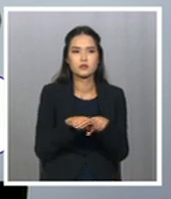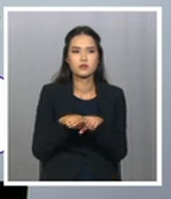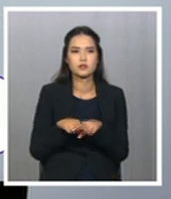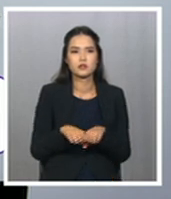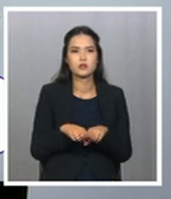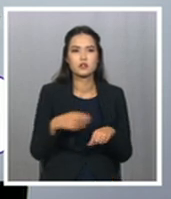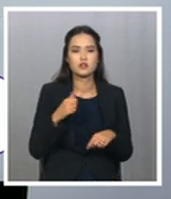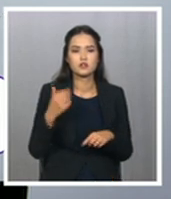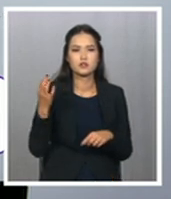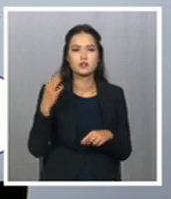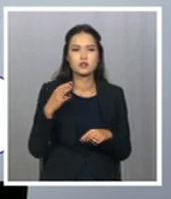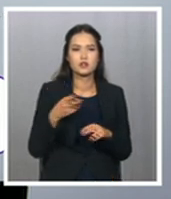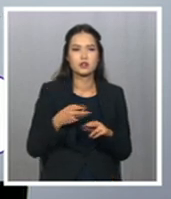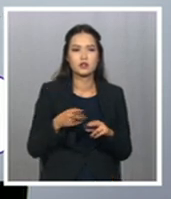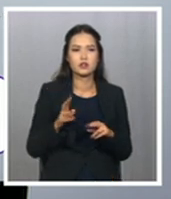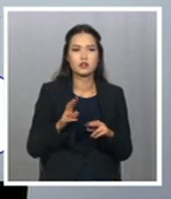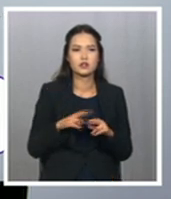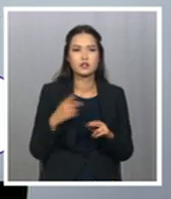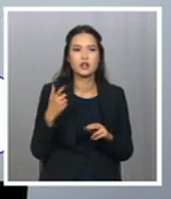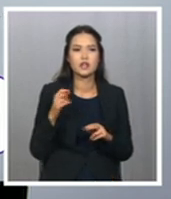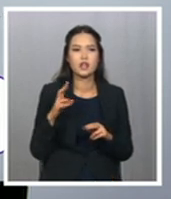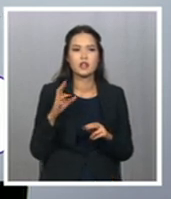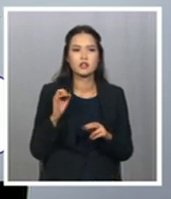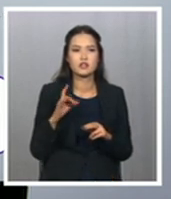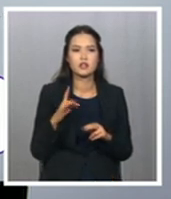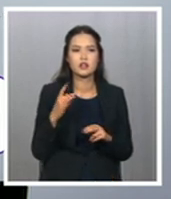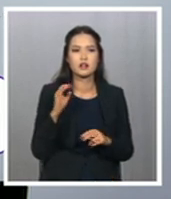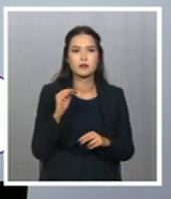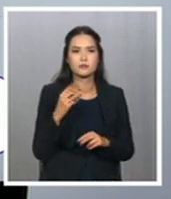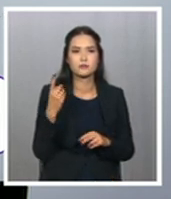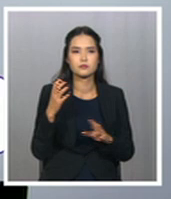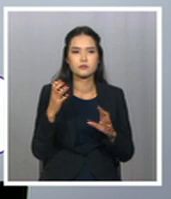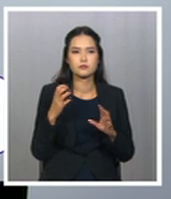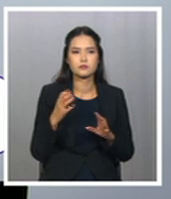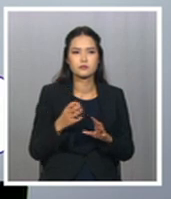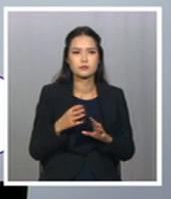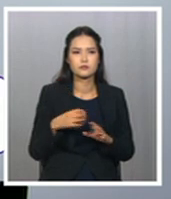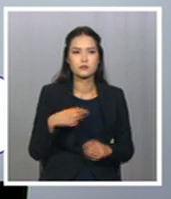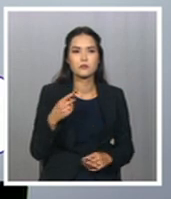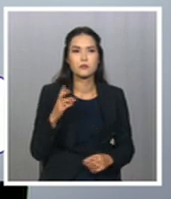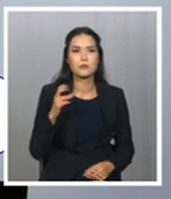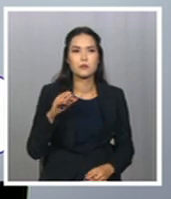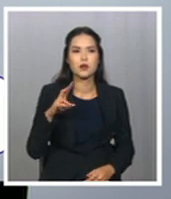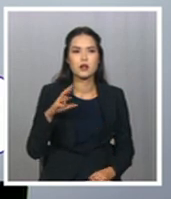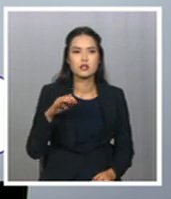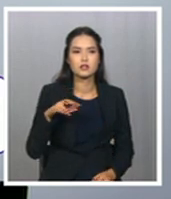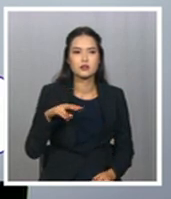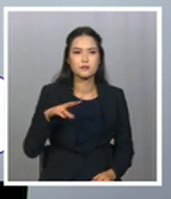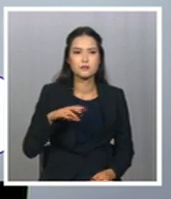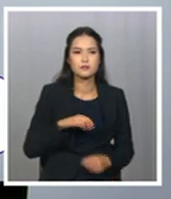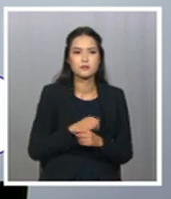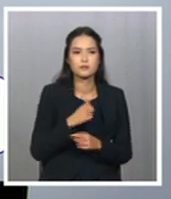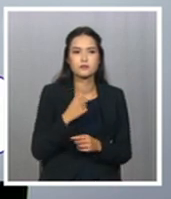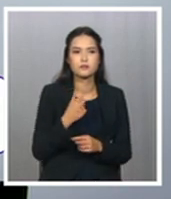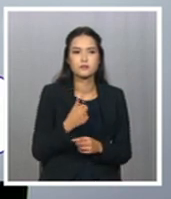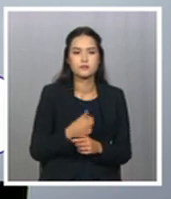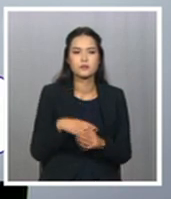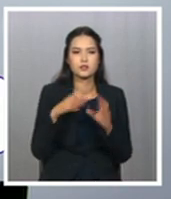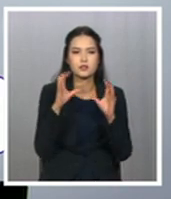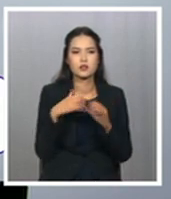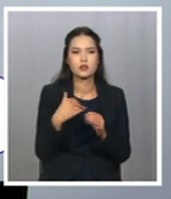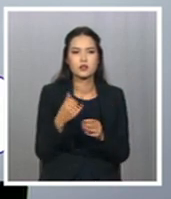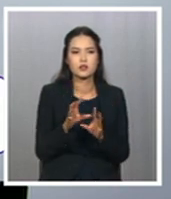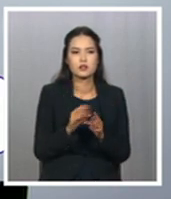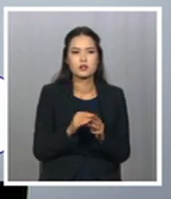біз бұл заңды Менделдің бірінші заңы және де басымдылық заңы деп атайды екенбіз. Ал